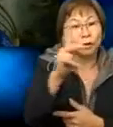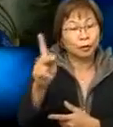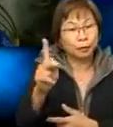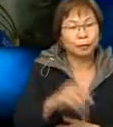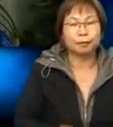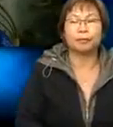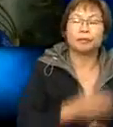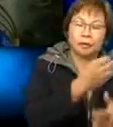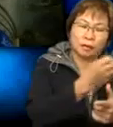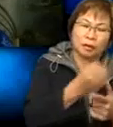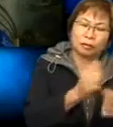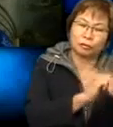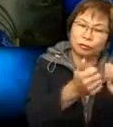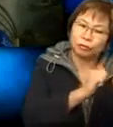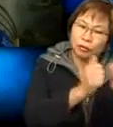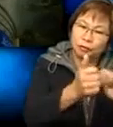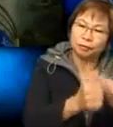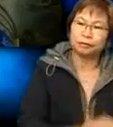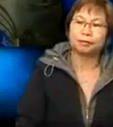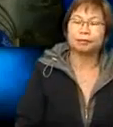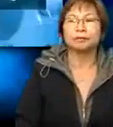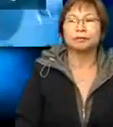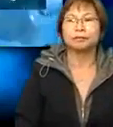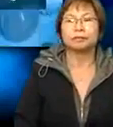co-kurikulum mahupun sukan.